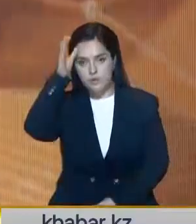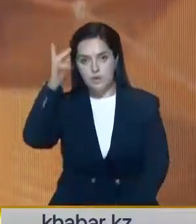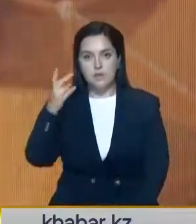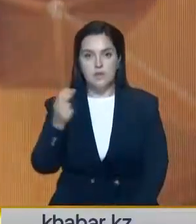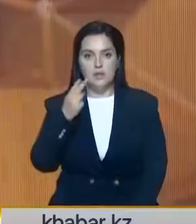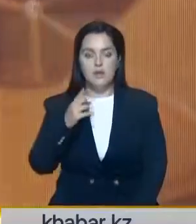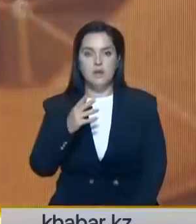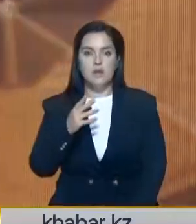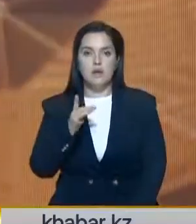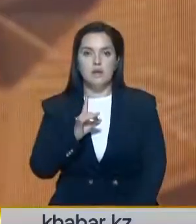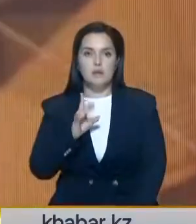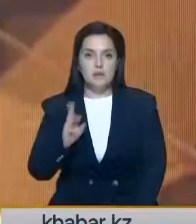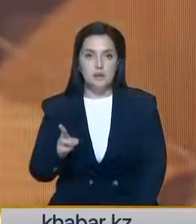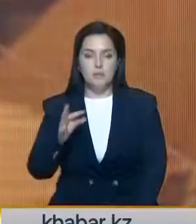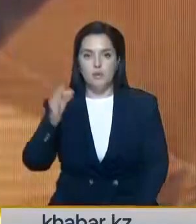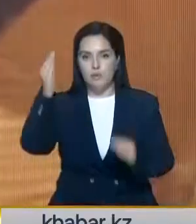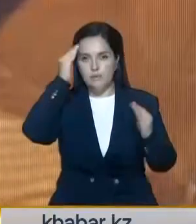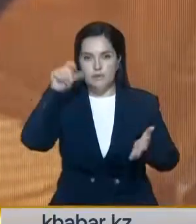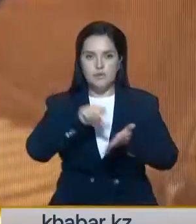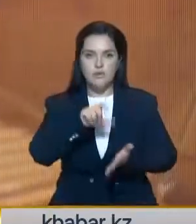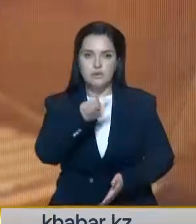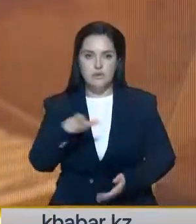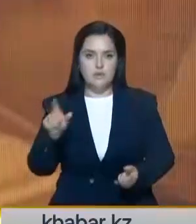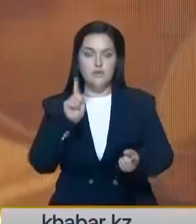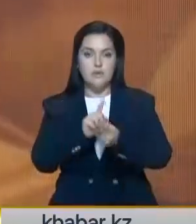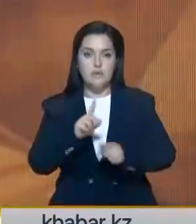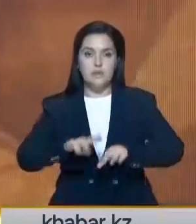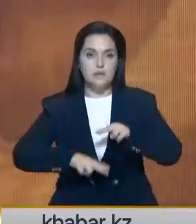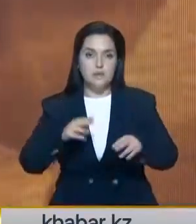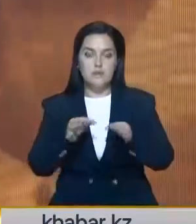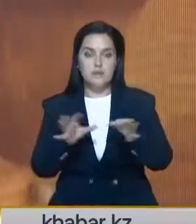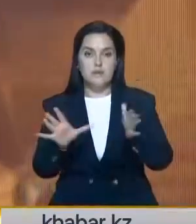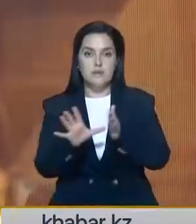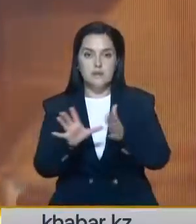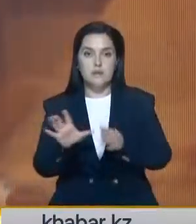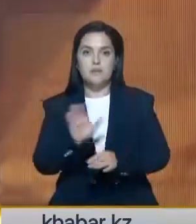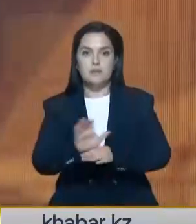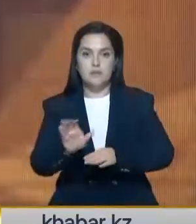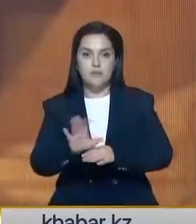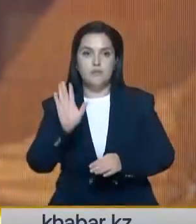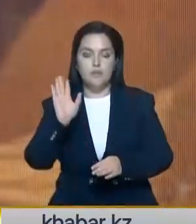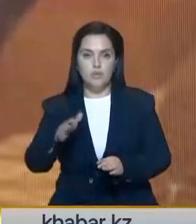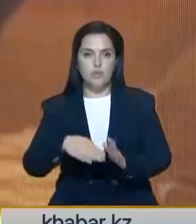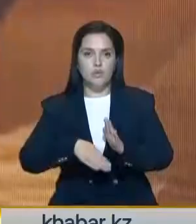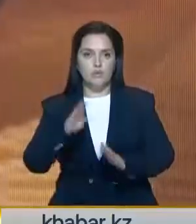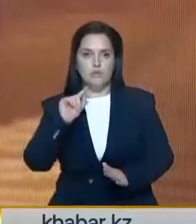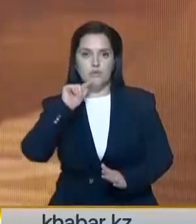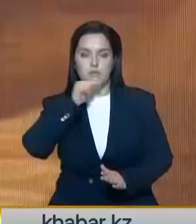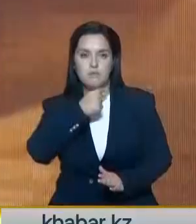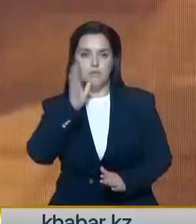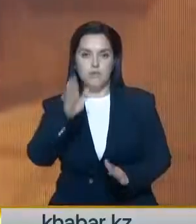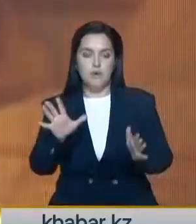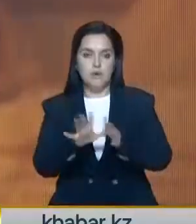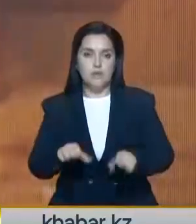ученых Национальной академии наук. И вот по мнению участников встречи, строительство атомной электростанции позволит диверсифицировать энергетику Казахстана и